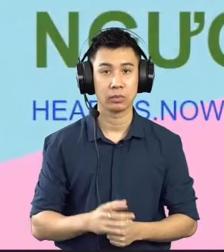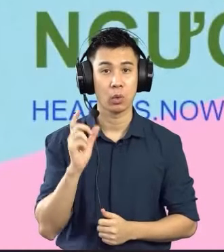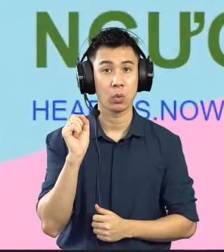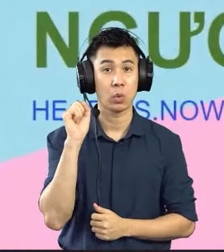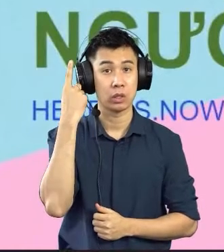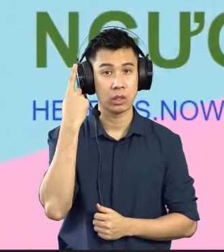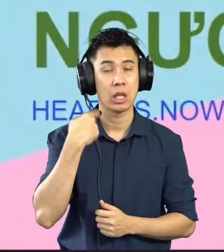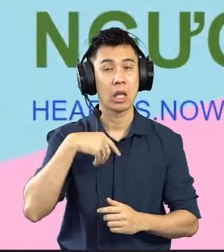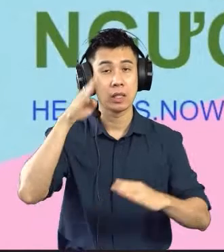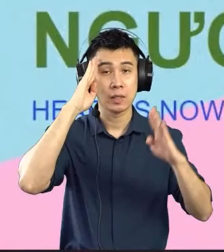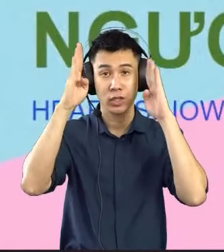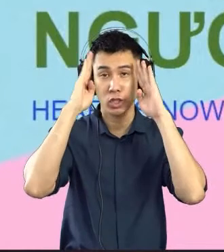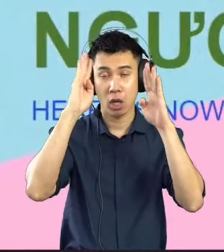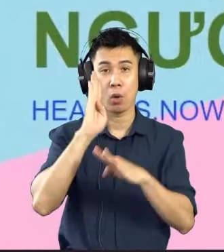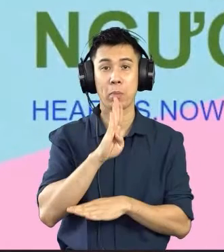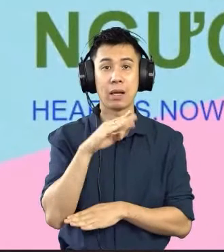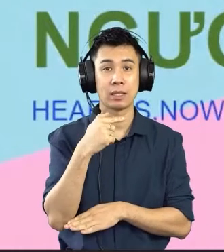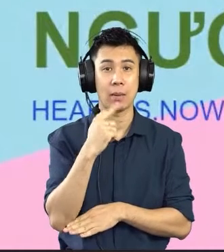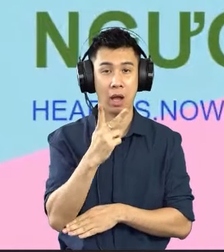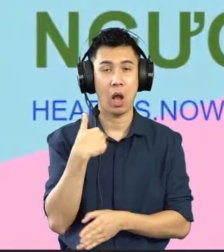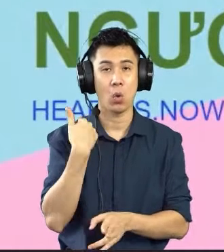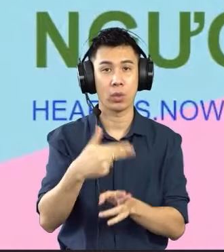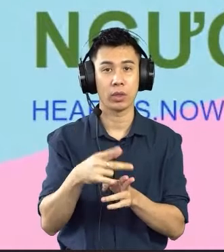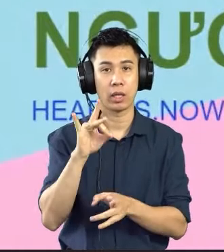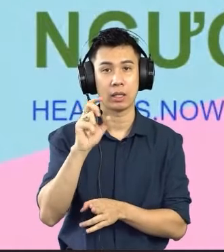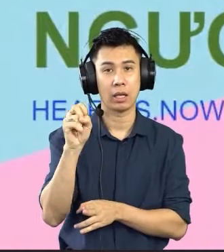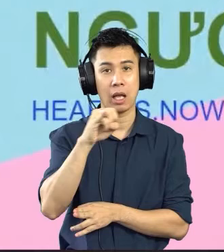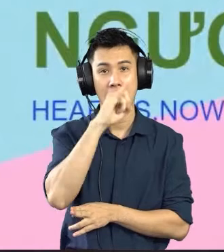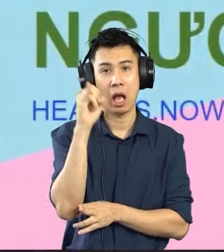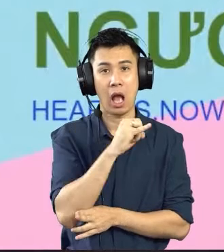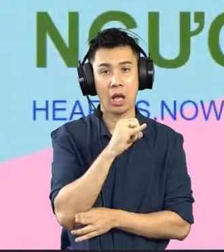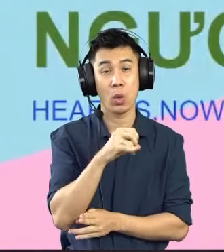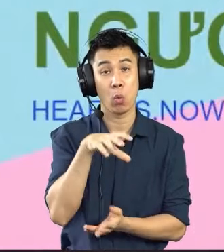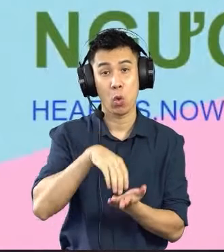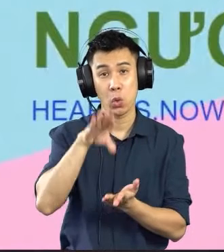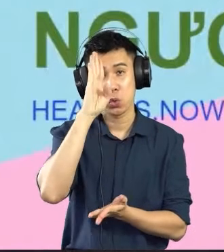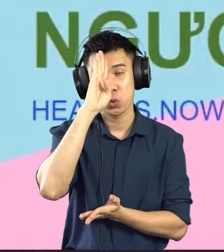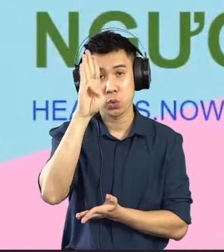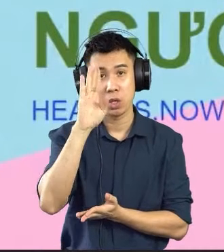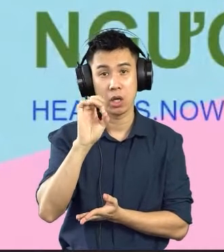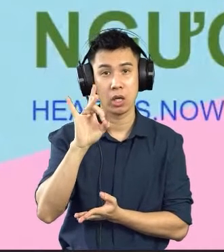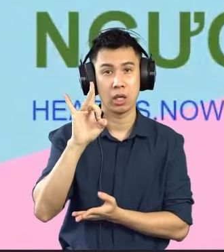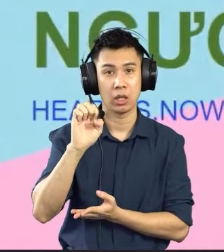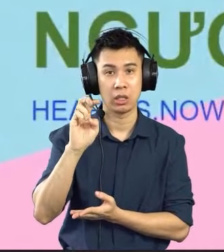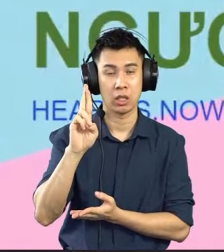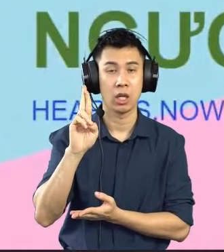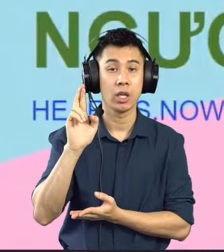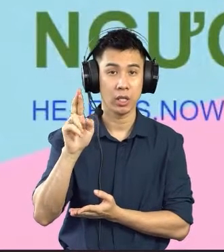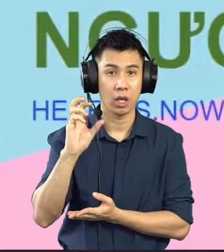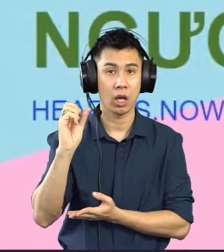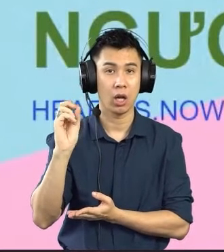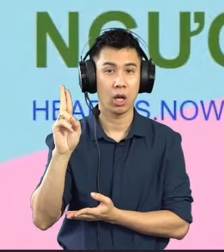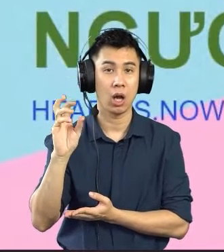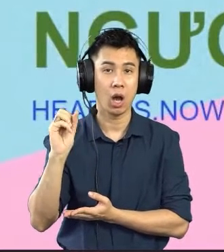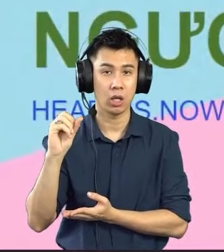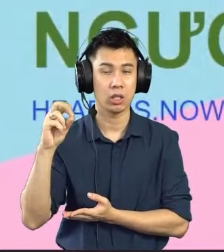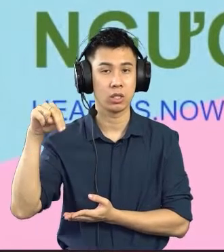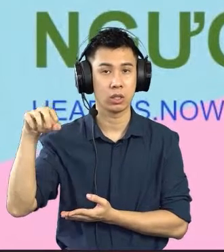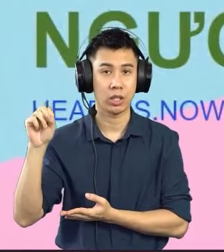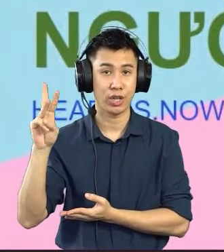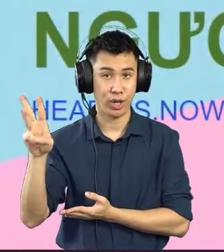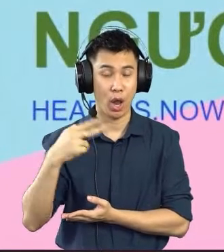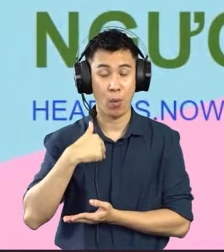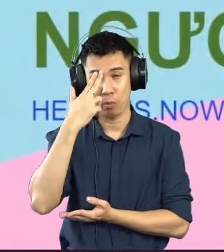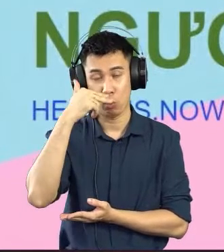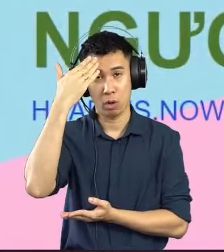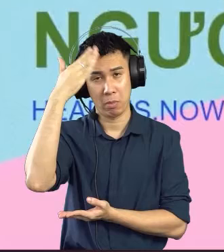Đầu tiên em xin phép được gửi lời chào tới ban giám khảo. Em là Hải tới từ tổ chức Hear Us Now. Thì hôm nay tới đây để bắt đầu với bài thuyết trình của mình thì em xin phép được đặt một